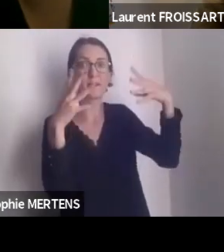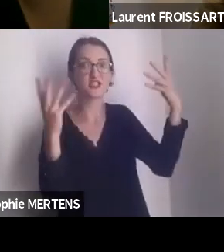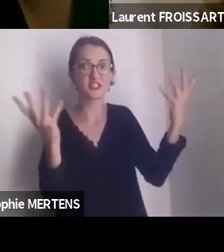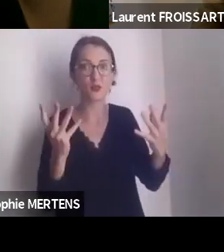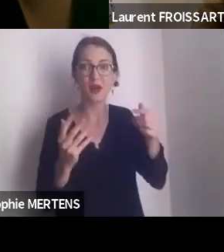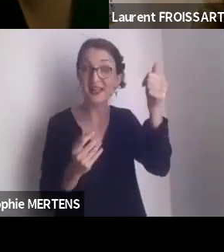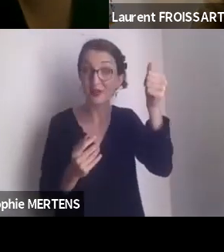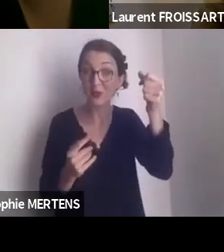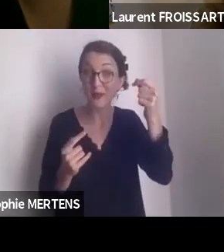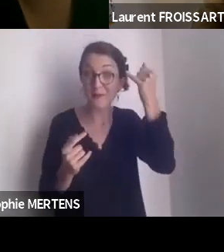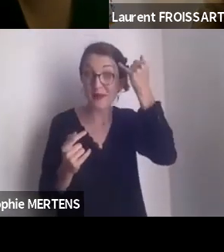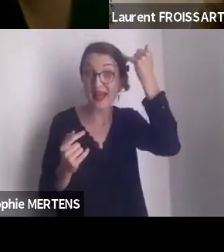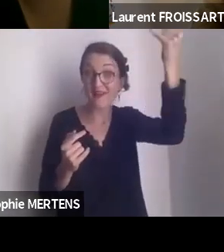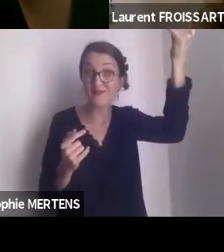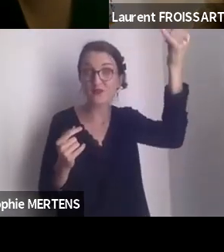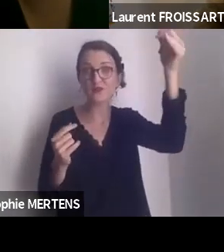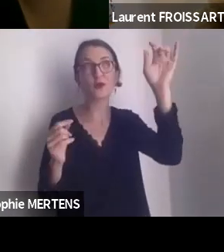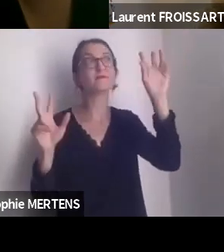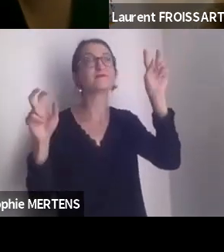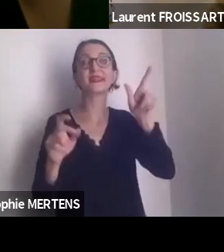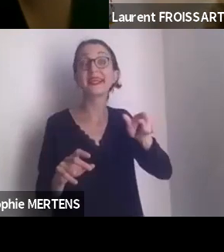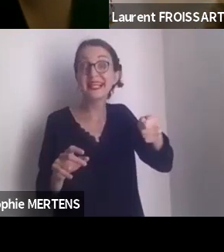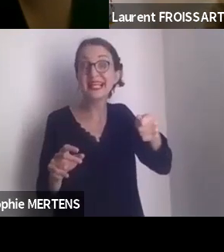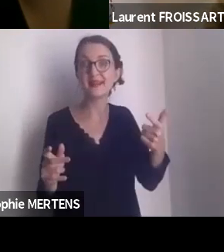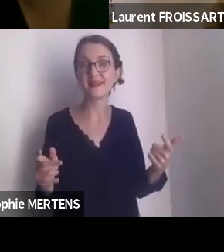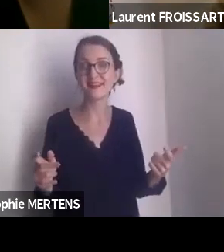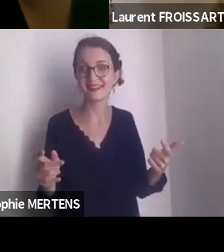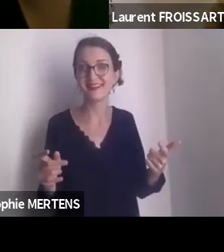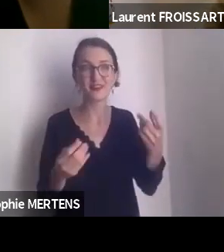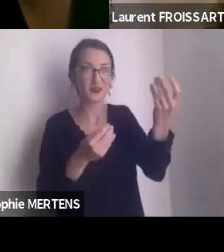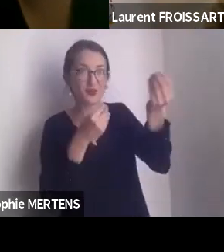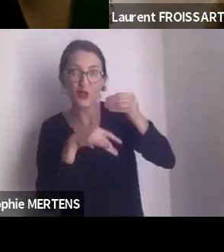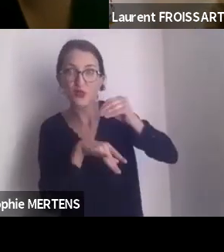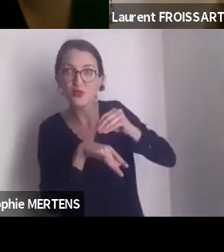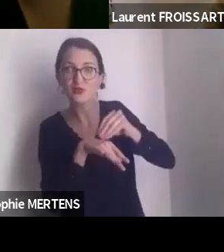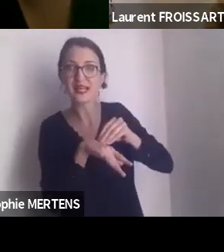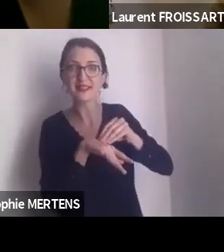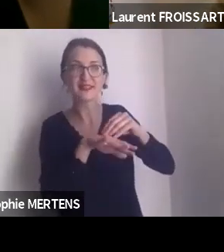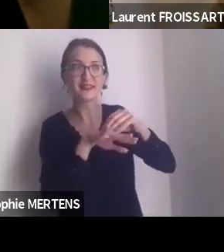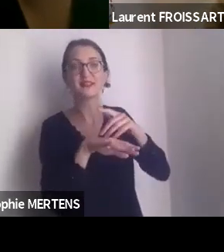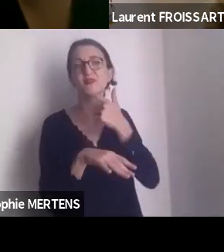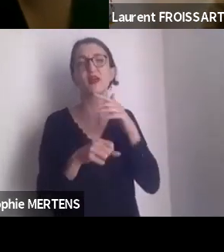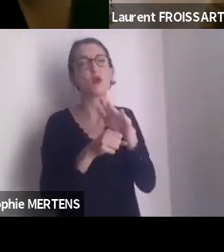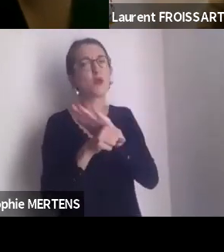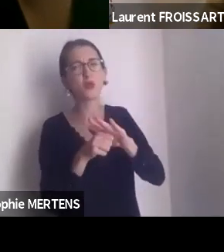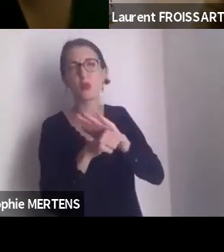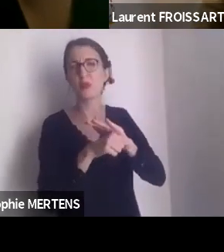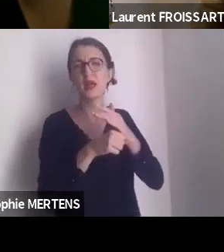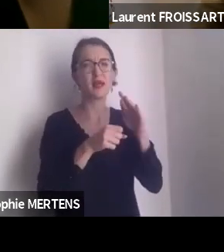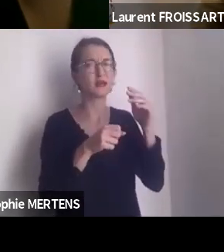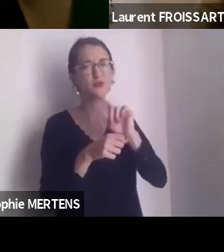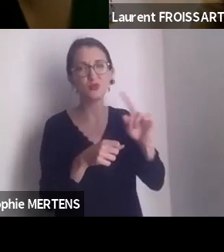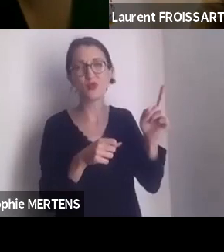vous allez tout utiliser, mais ça veut dire que sur un panel de 30 personnes que vous appelez, bah, vous allez avoir des réponses